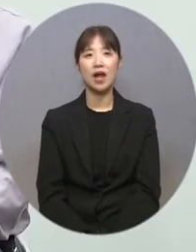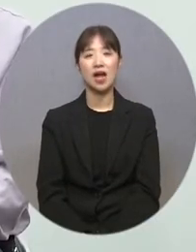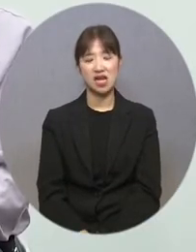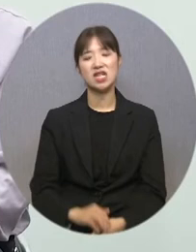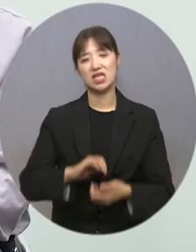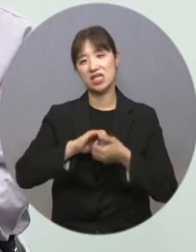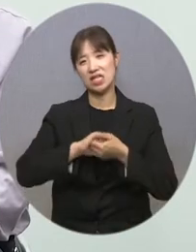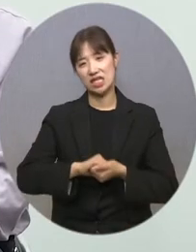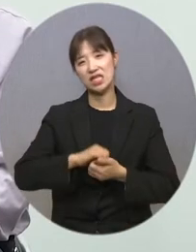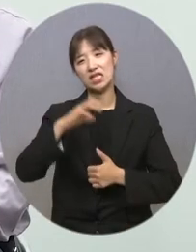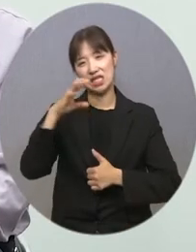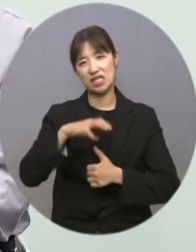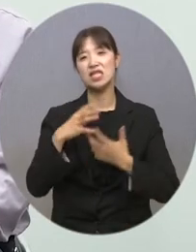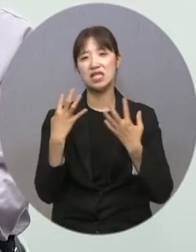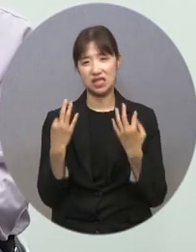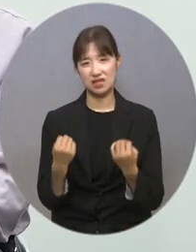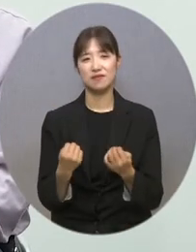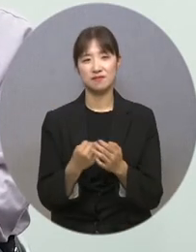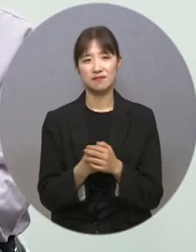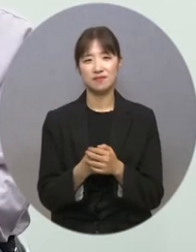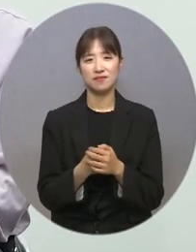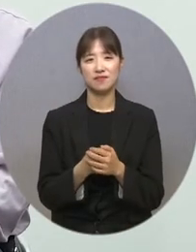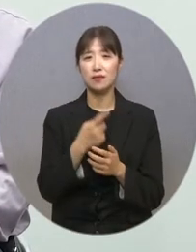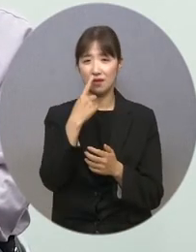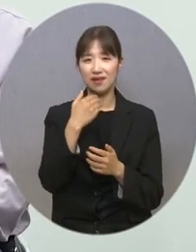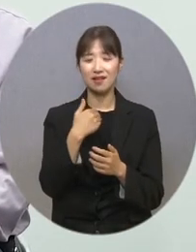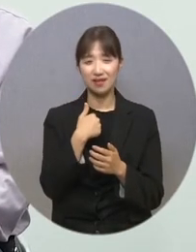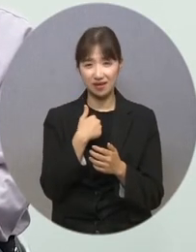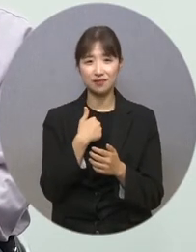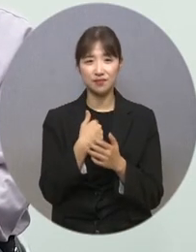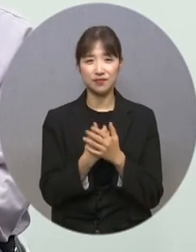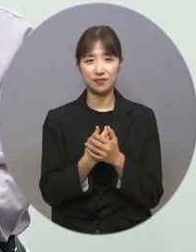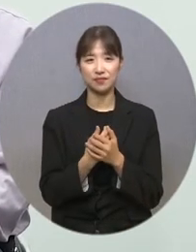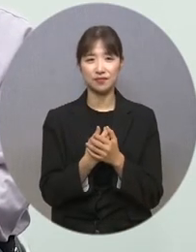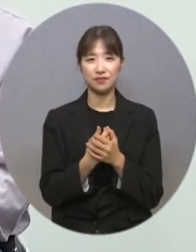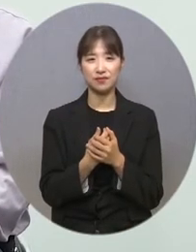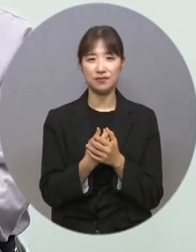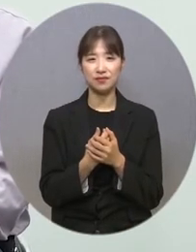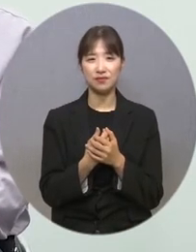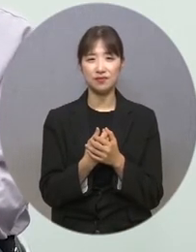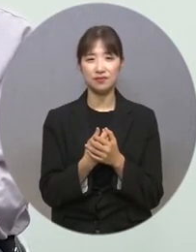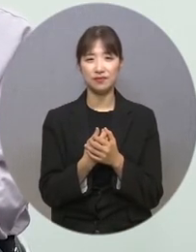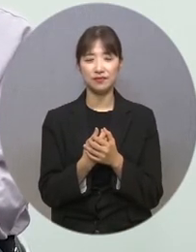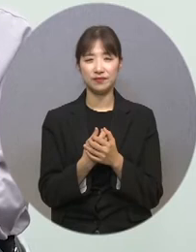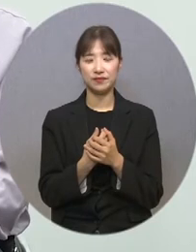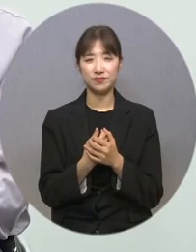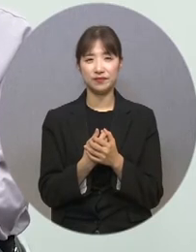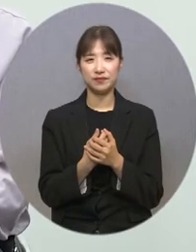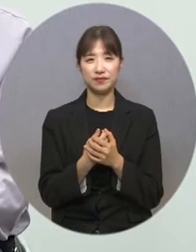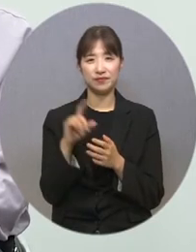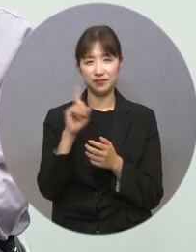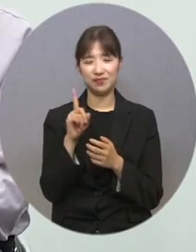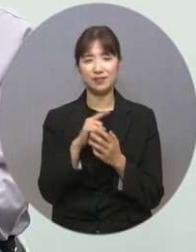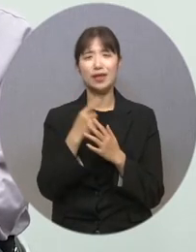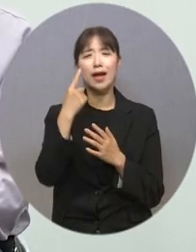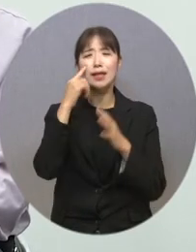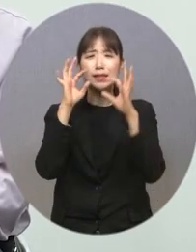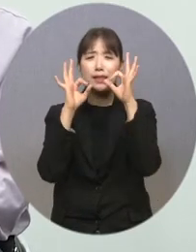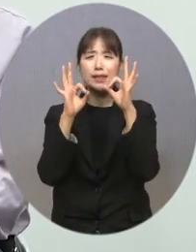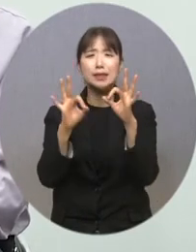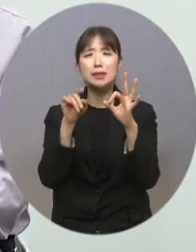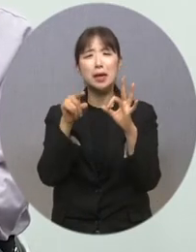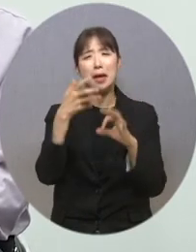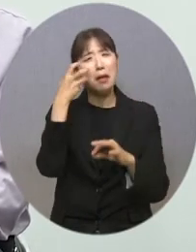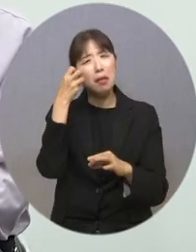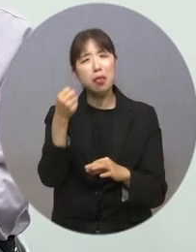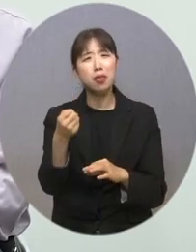아 기반 쳐보니까 어떻게 보면 저같은 저거는 어 그니까 똑같은 게 시각적인 끌림이